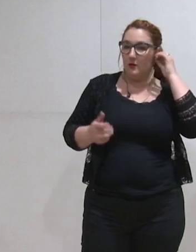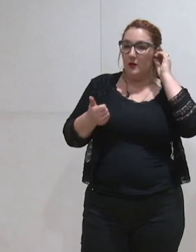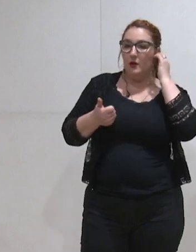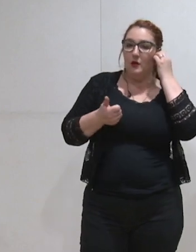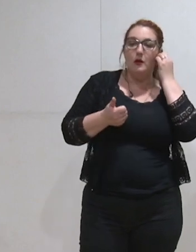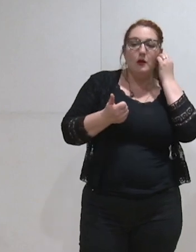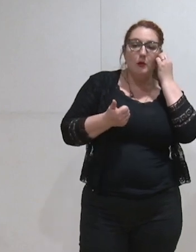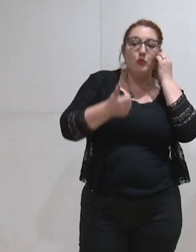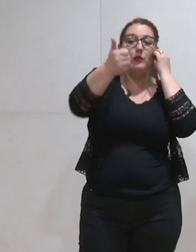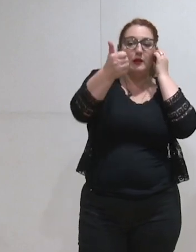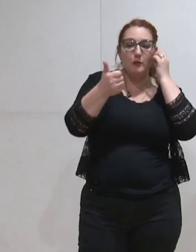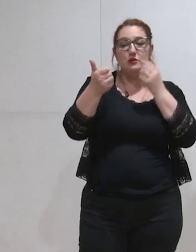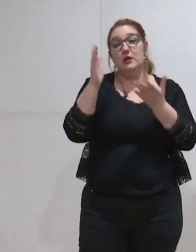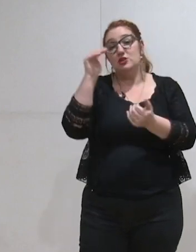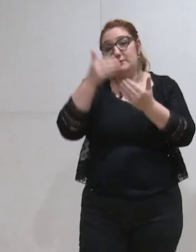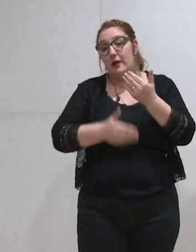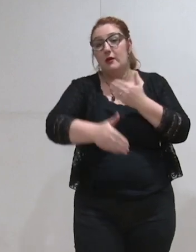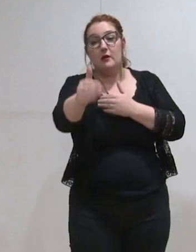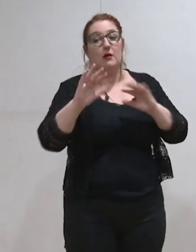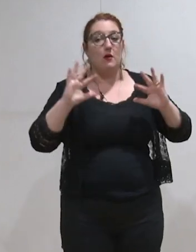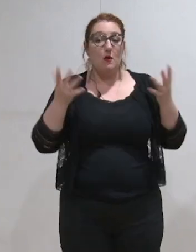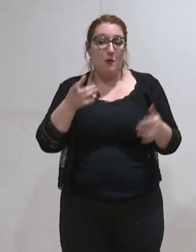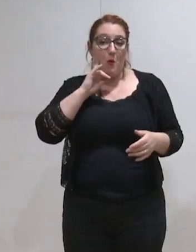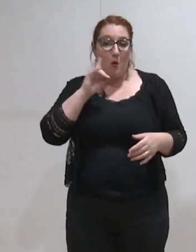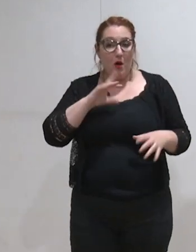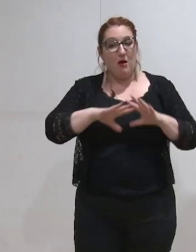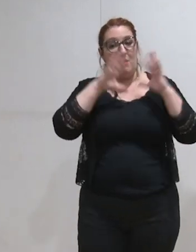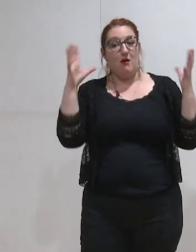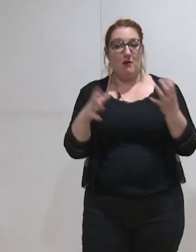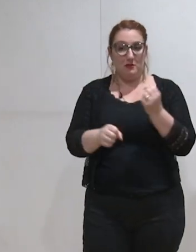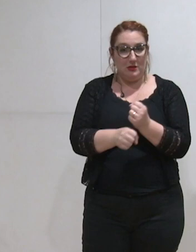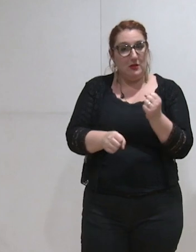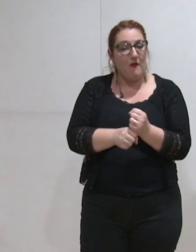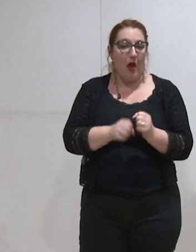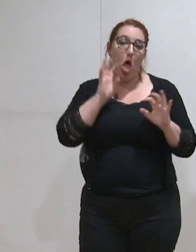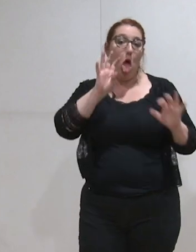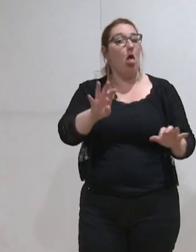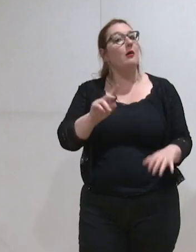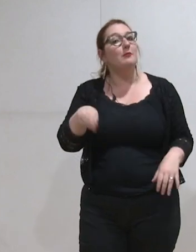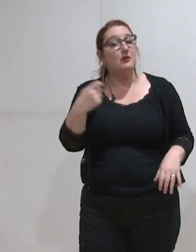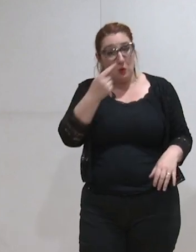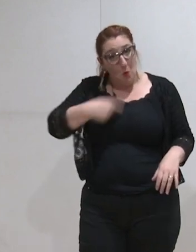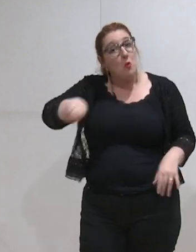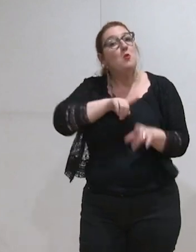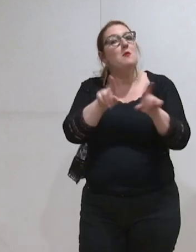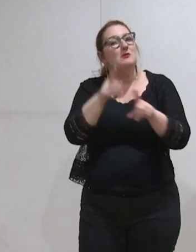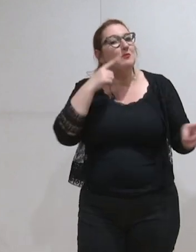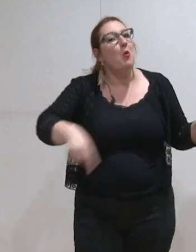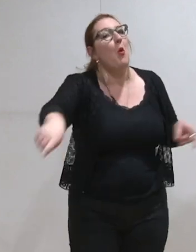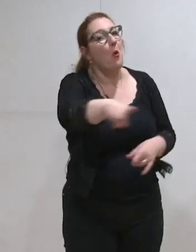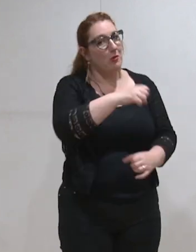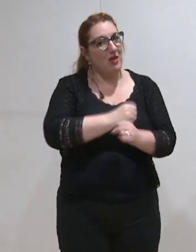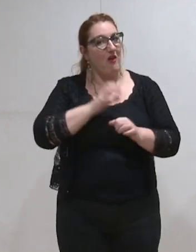j'espère pour la suite du mandat parce que tout ça ça demande quand même beaucoup de travail n'est-ce pas et pour nous et pour eux bien